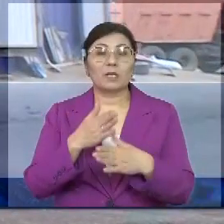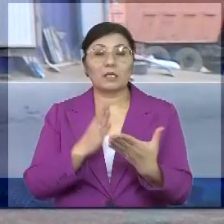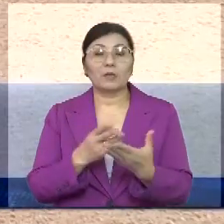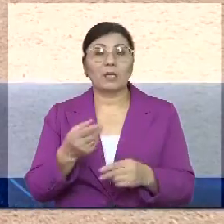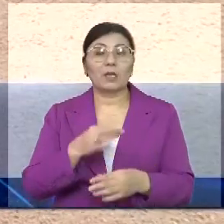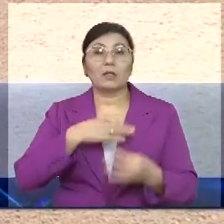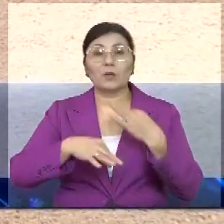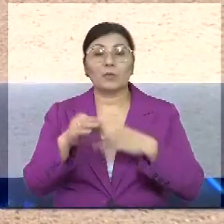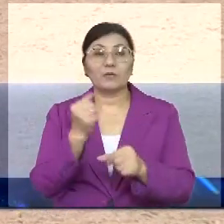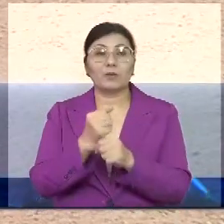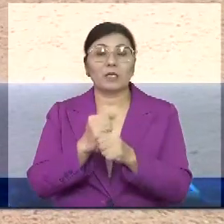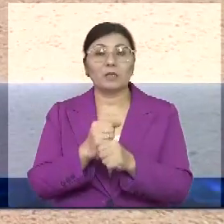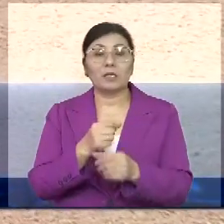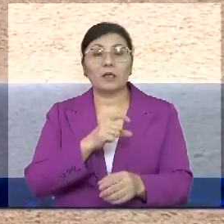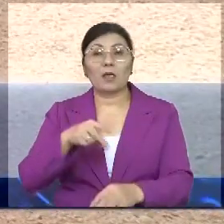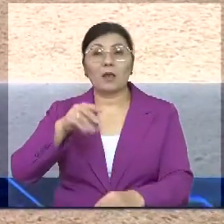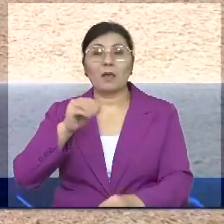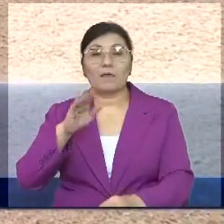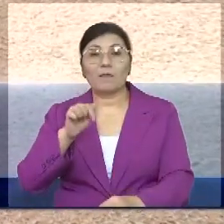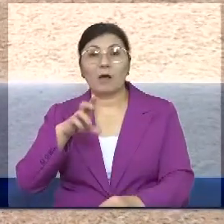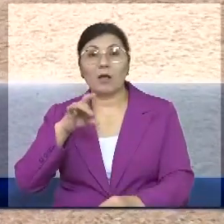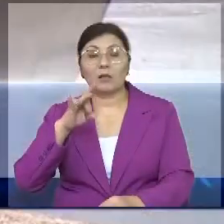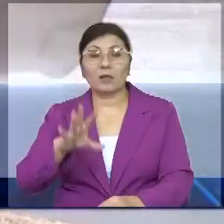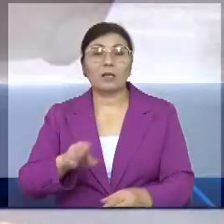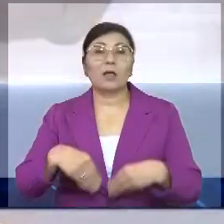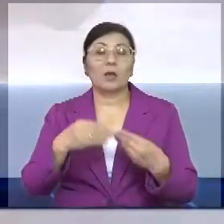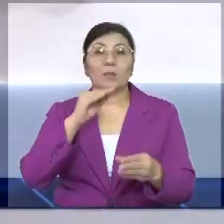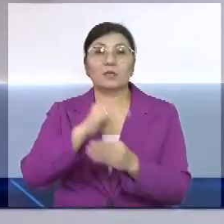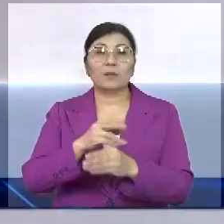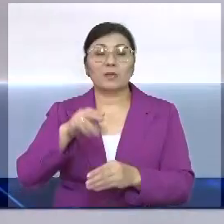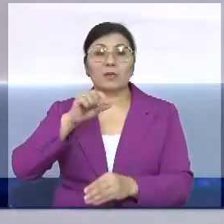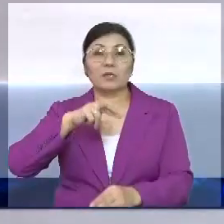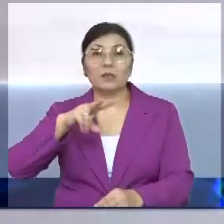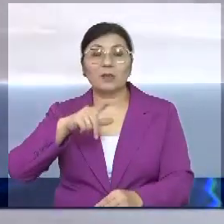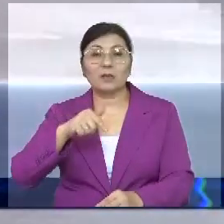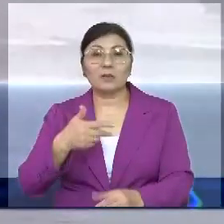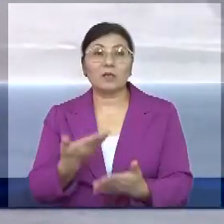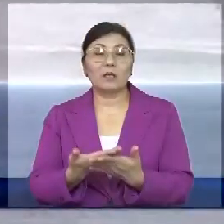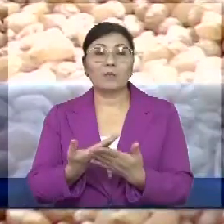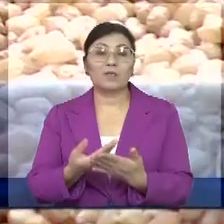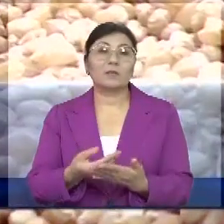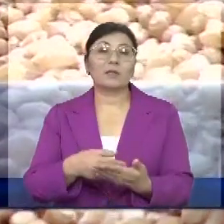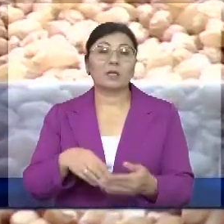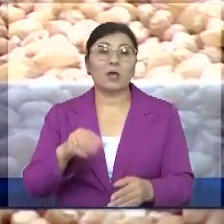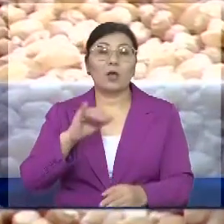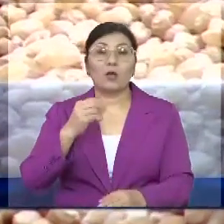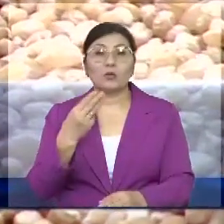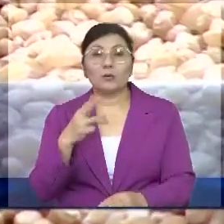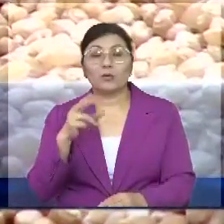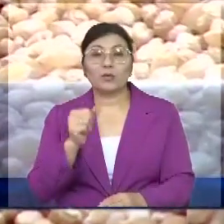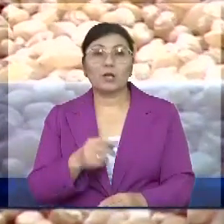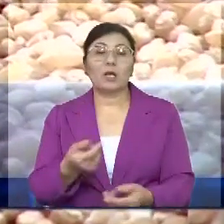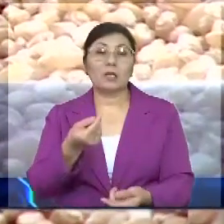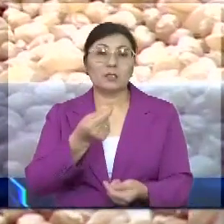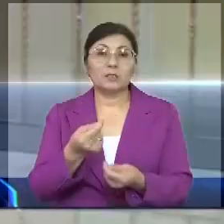круглосуточная работа хлебоприемников в отделение дополнительного дизельного топлива для использования техники по сушки зерна а также выплата субсидии